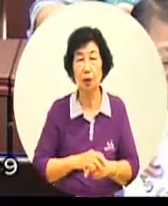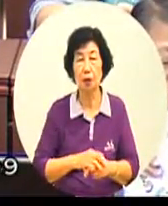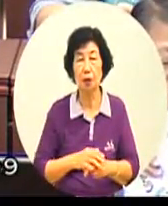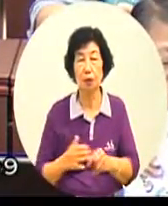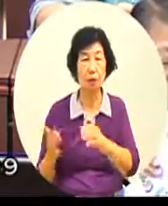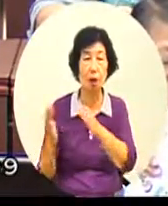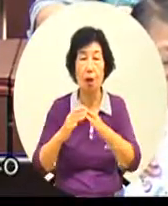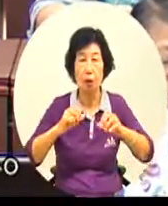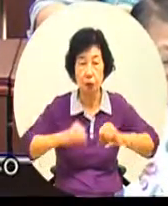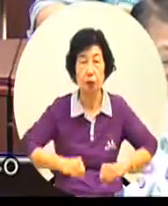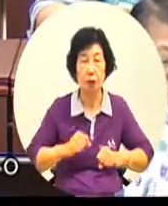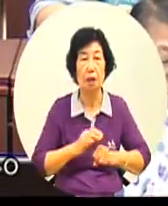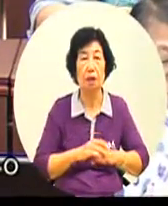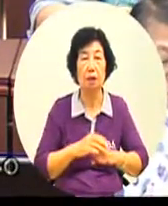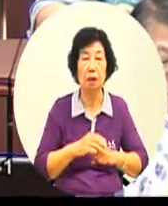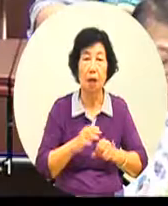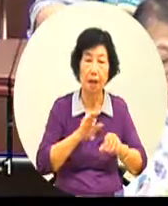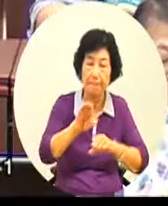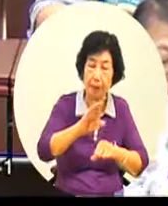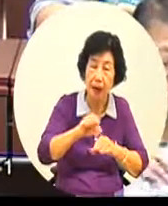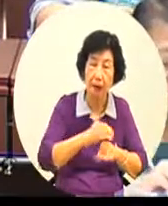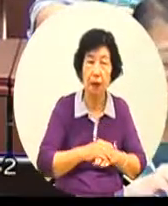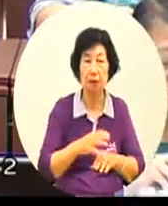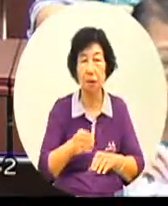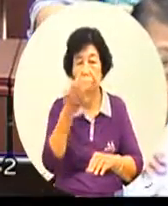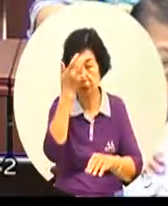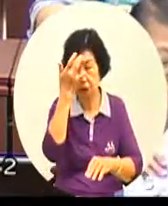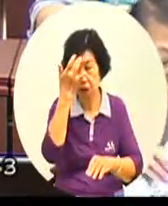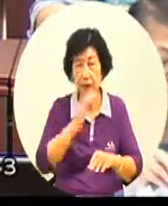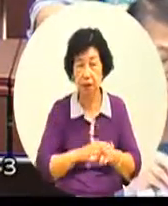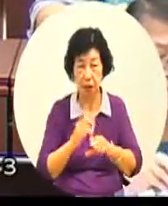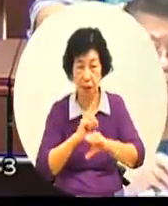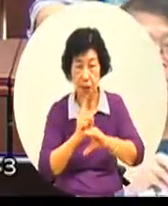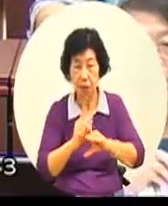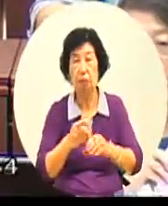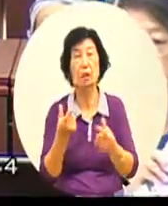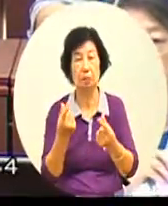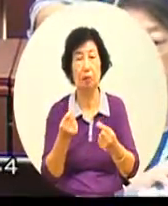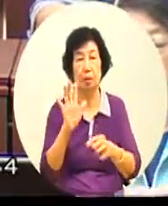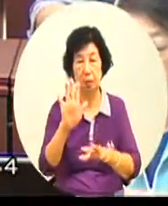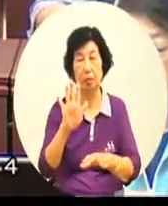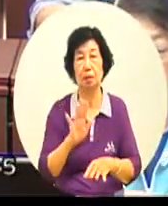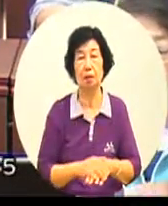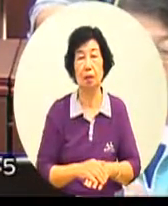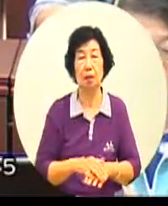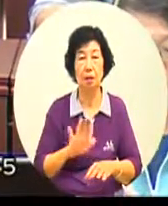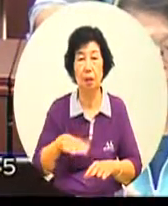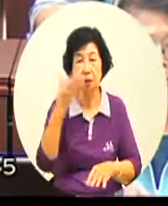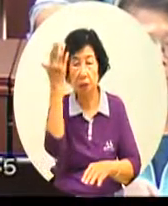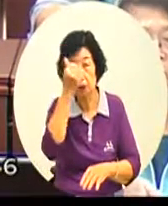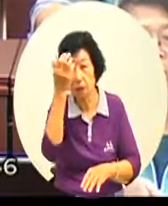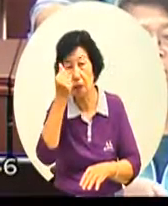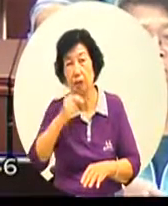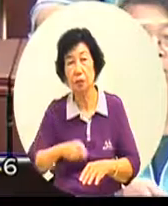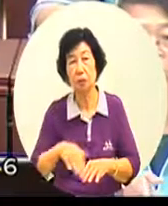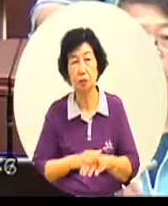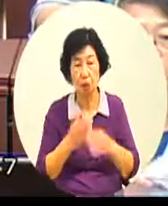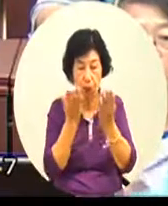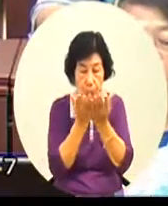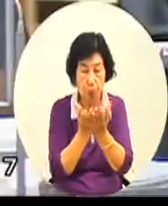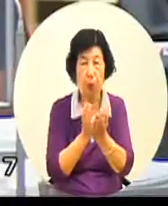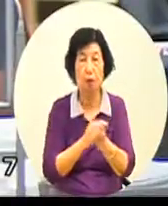计程车，如果他有相关的需要的 话。为什么要提到这一点呢、就像我们去学校读书啊，这些老人跟大家其实都一样，活